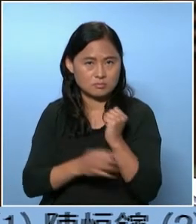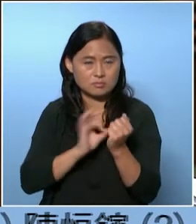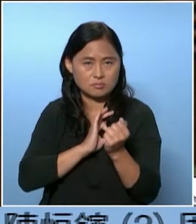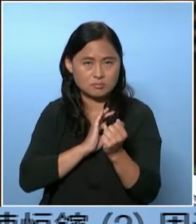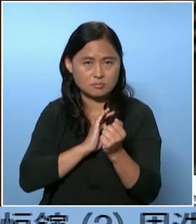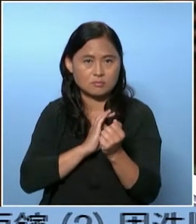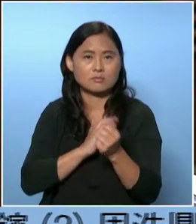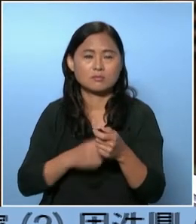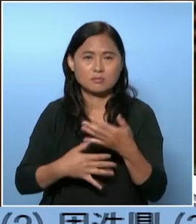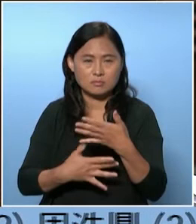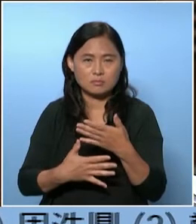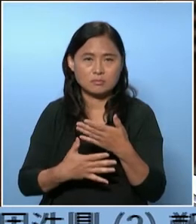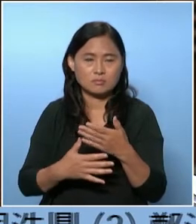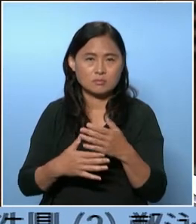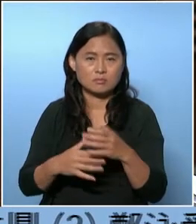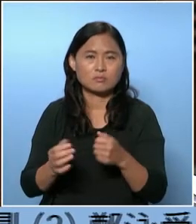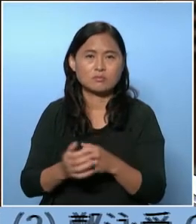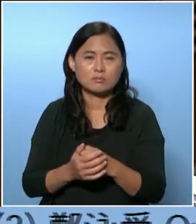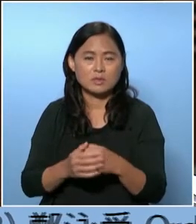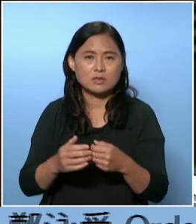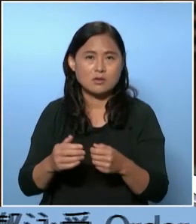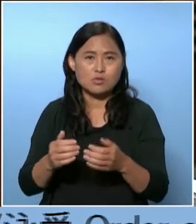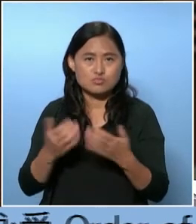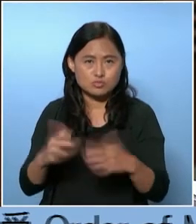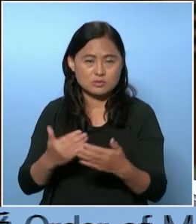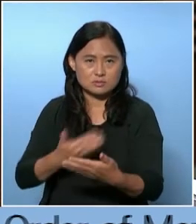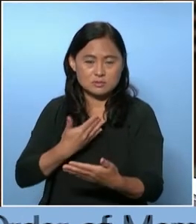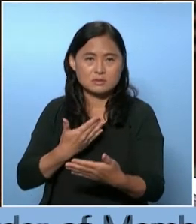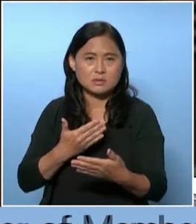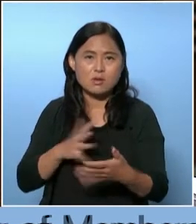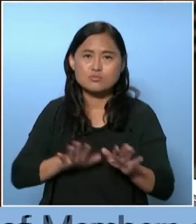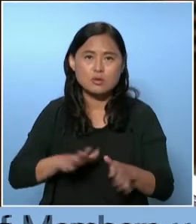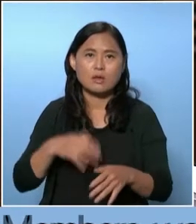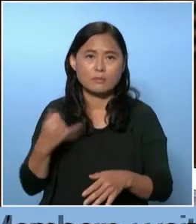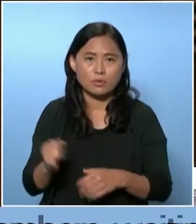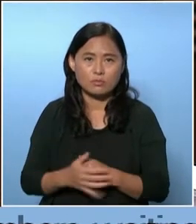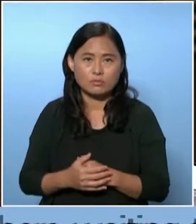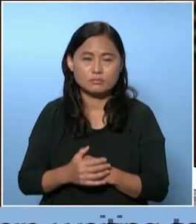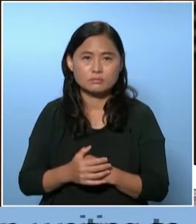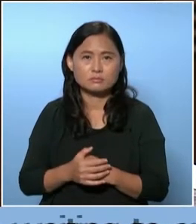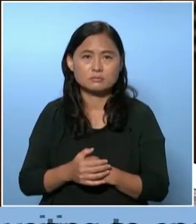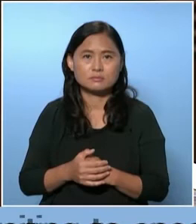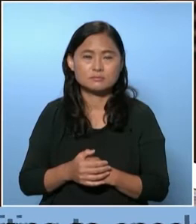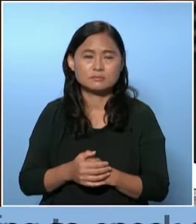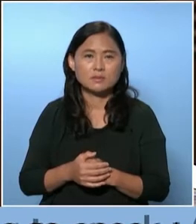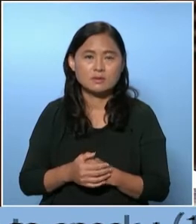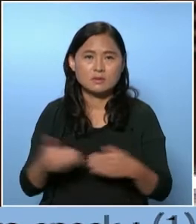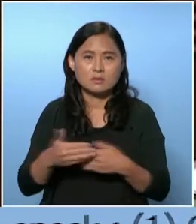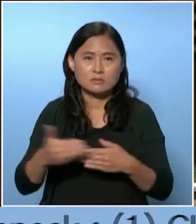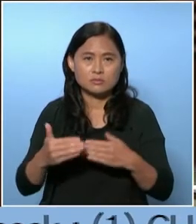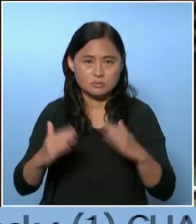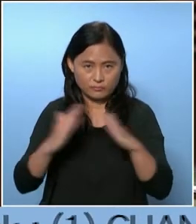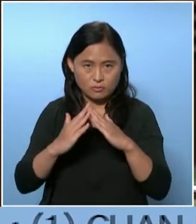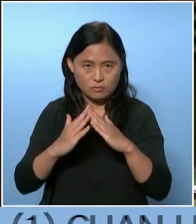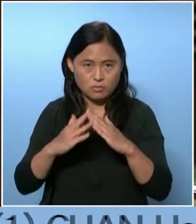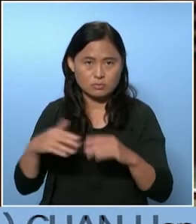的會期結束前處理。有鑑於此，運輸及房屋局局